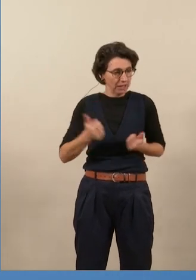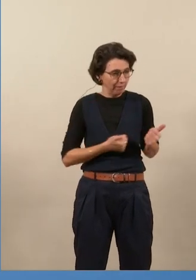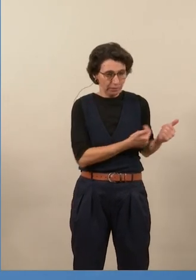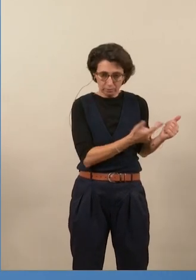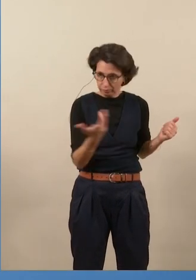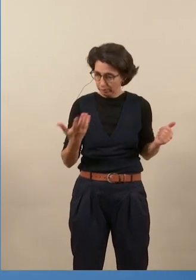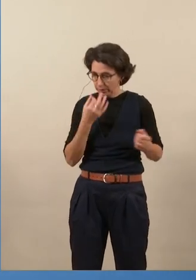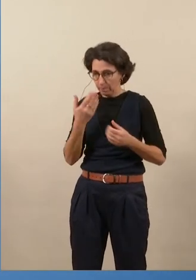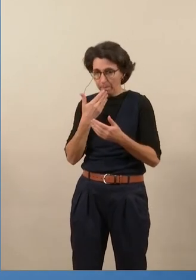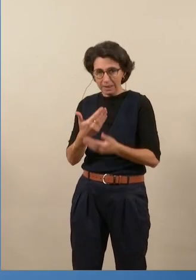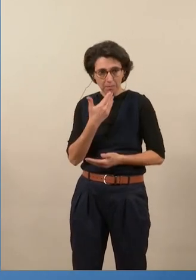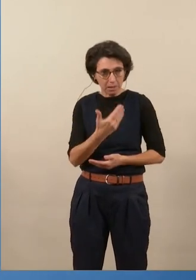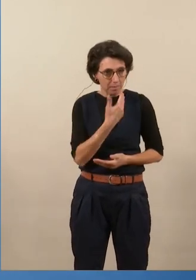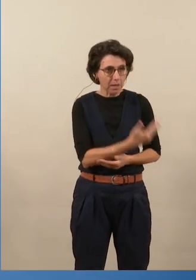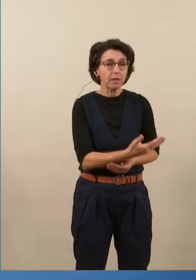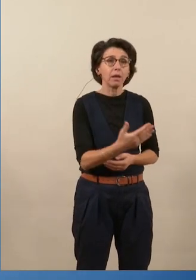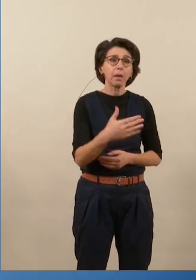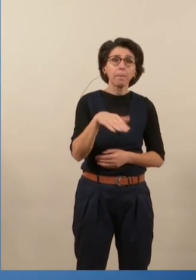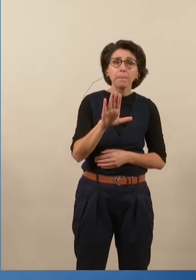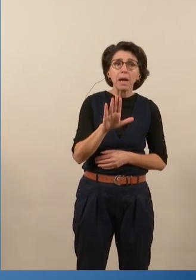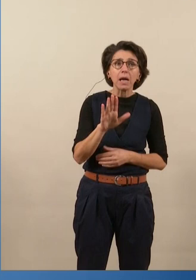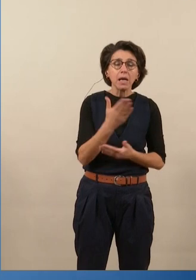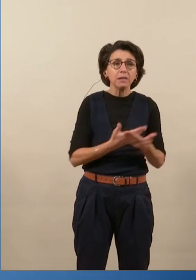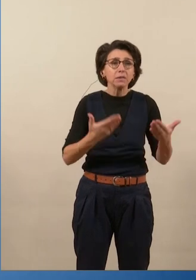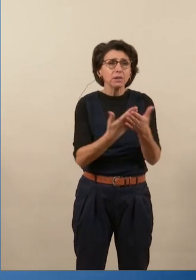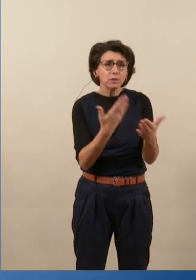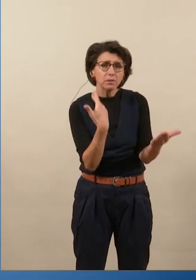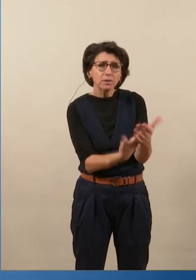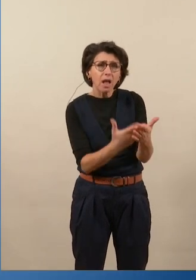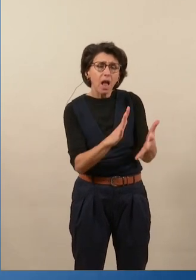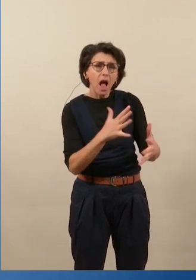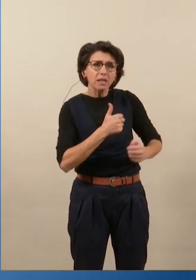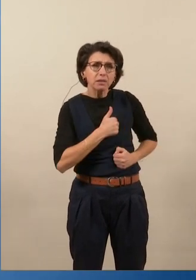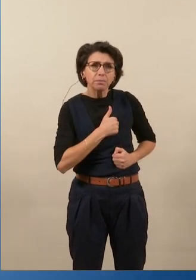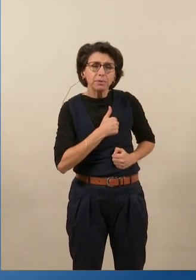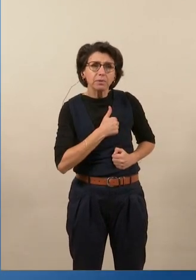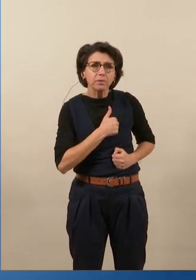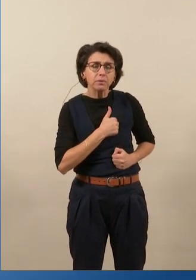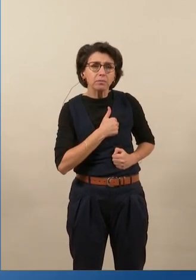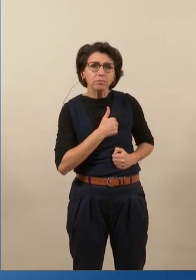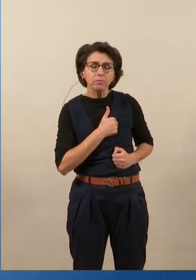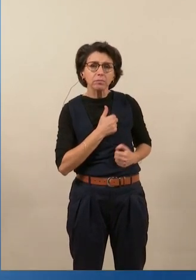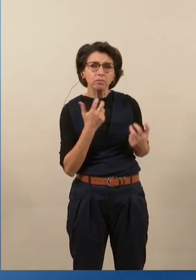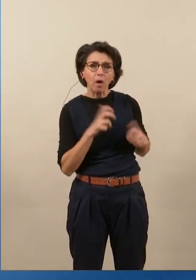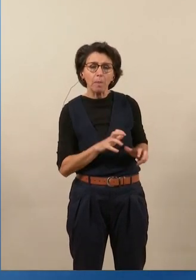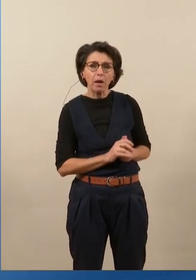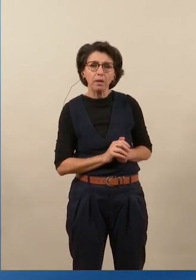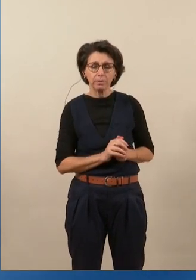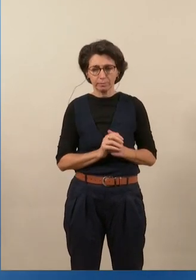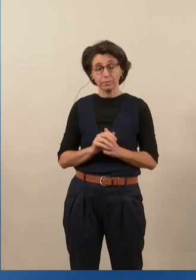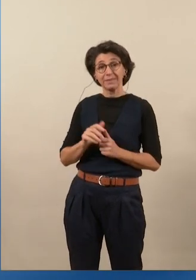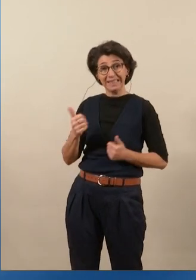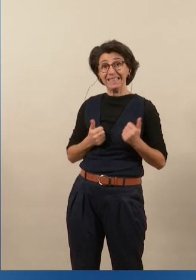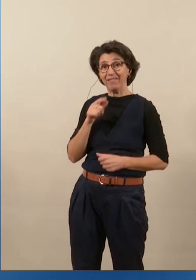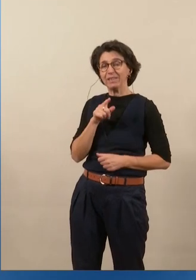est inacceptable d'avoir de vos services la réponse suivante je je cite